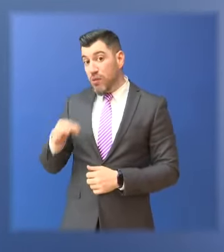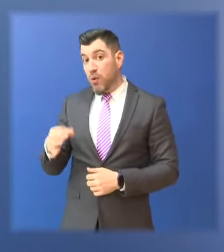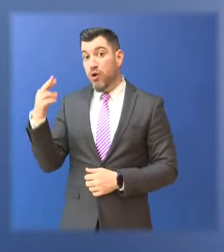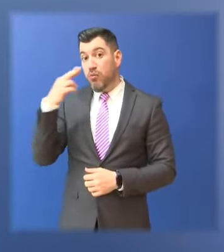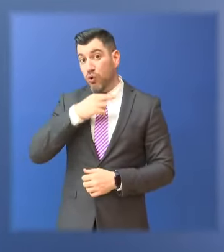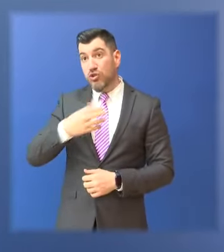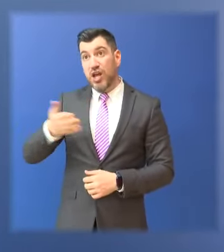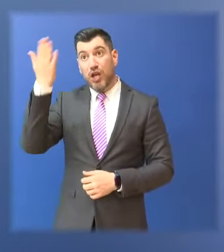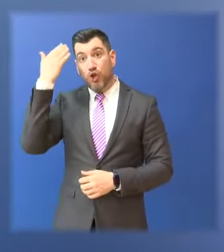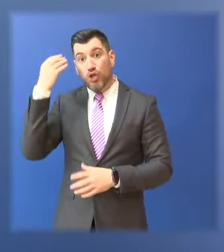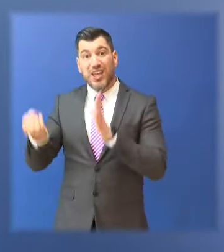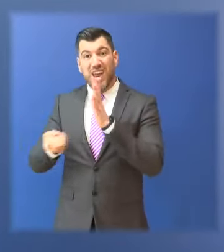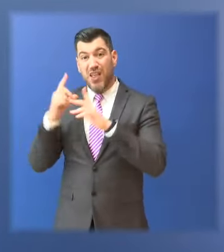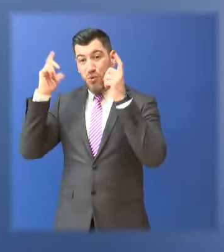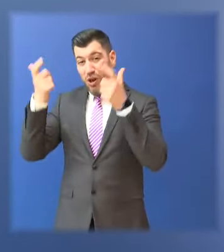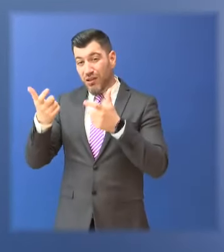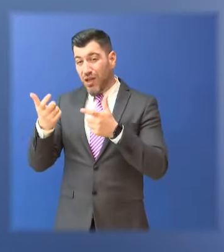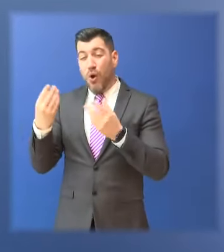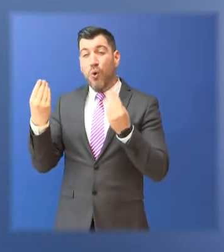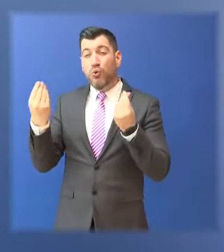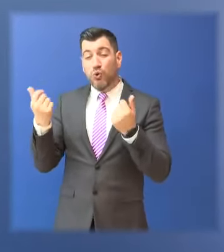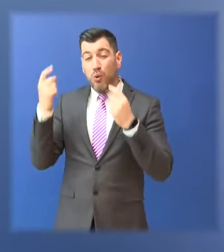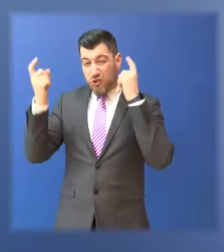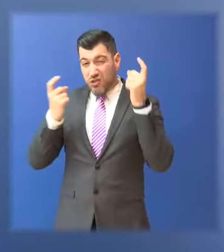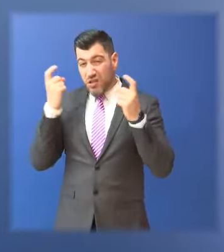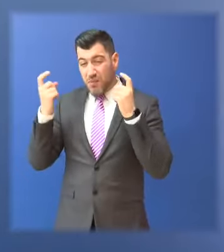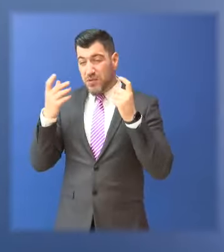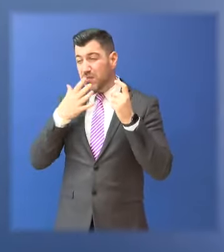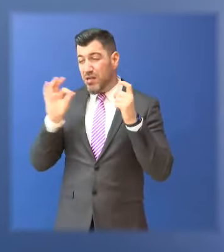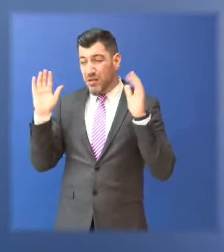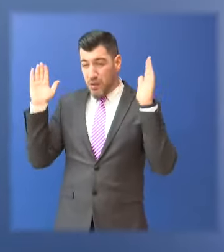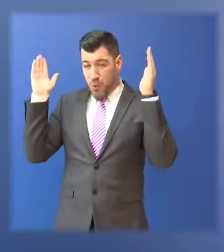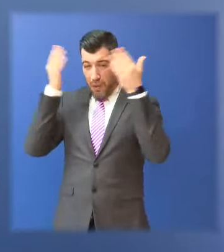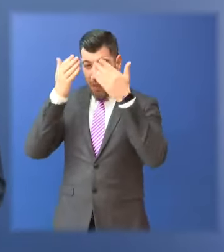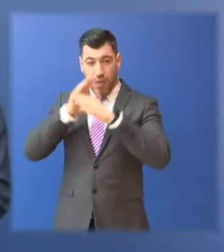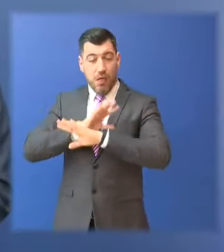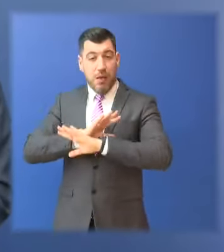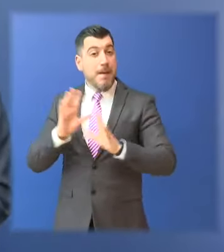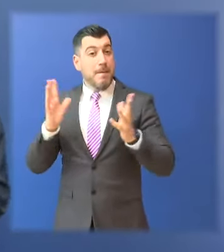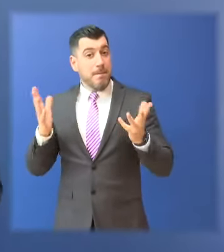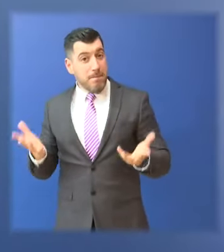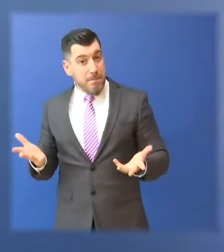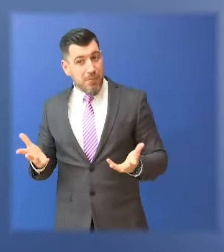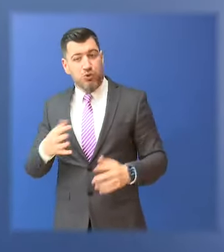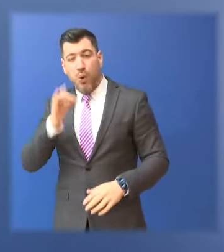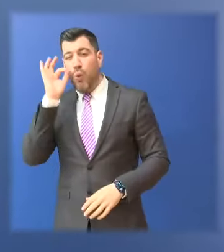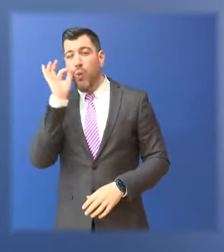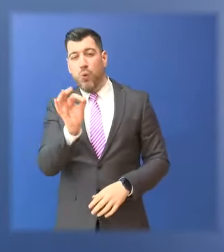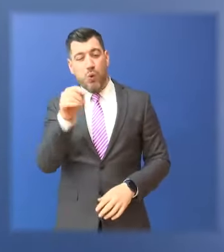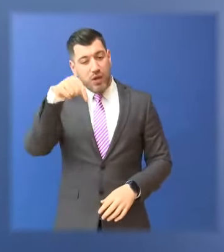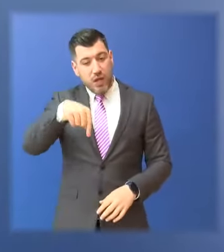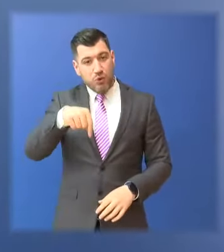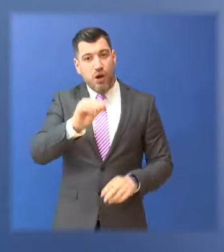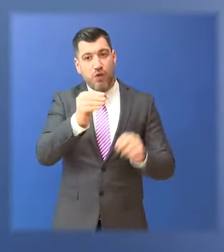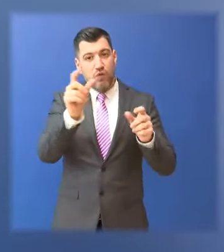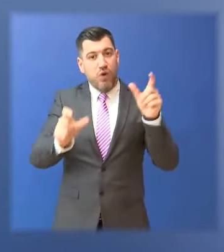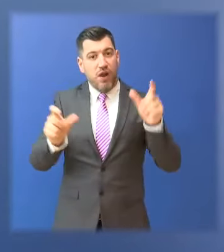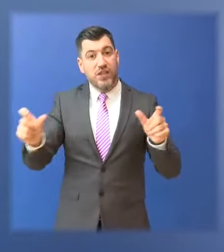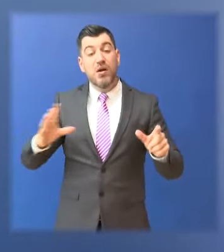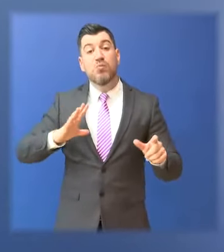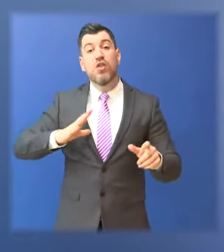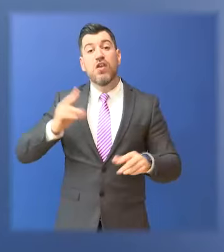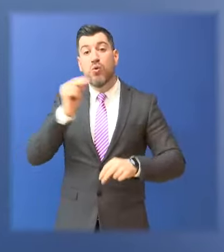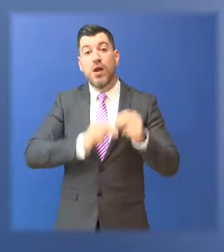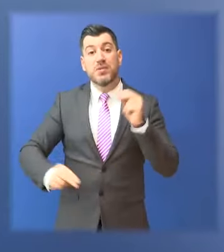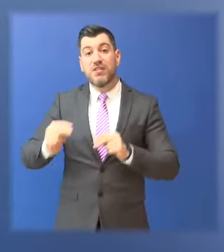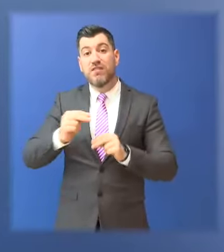και εκτός πραγματικότητας με την έννοια των σύγχρονων αιτημάτων. Καταρχάς, ο Πρωθυπουργός δεν είπε ότι όλες οι μεγάλες μεταρρυθμίσεις